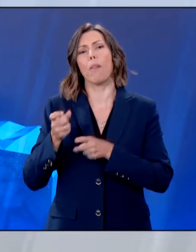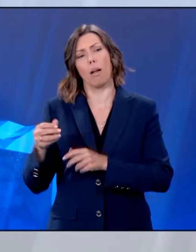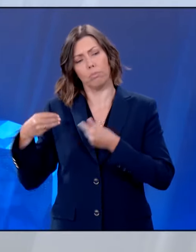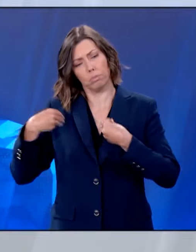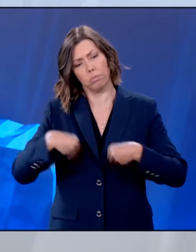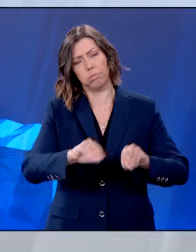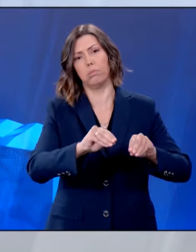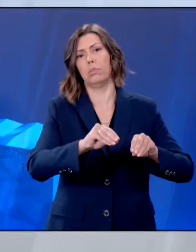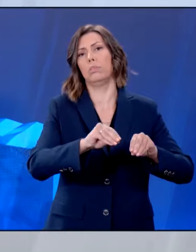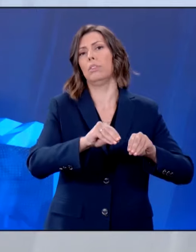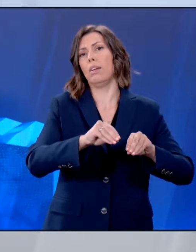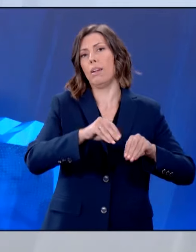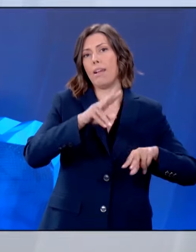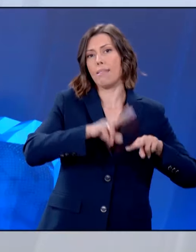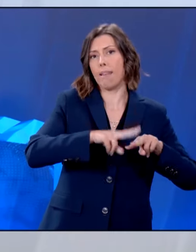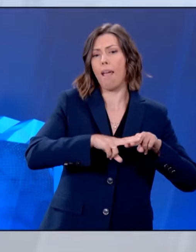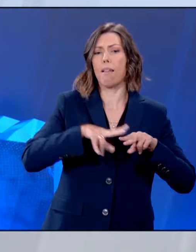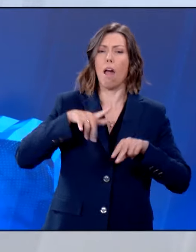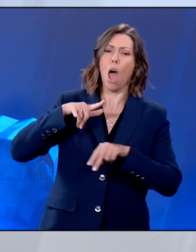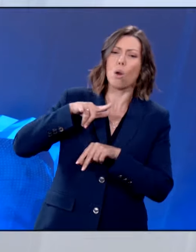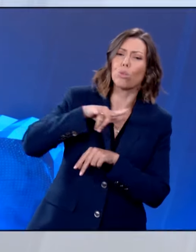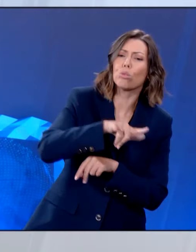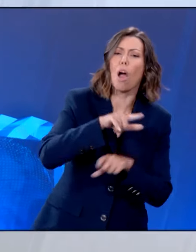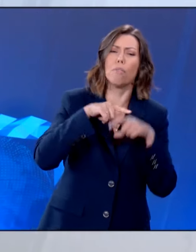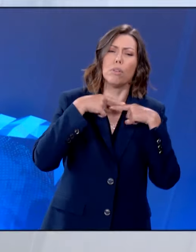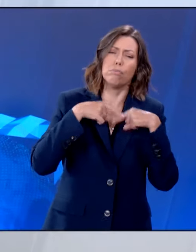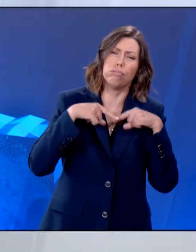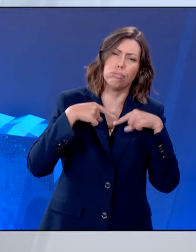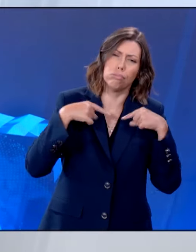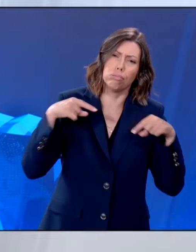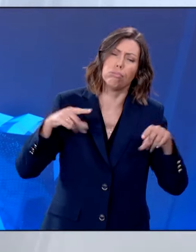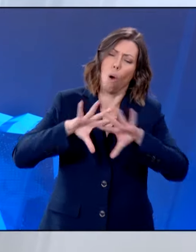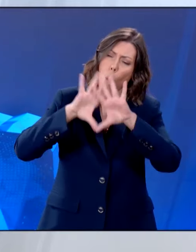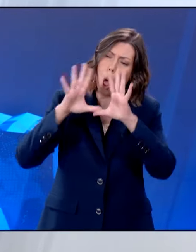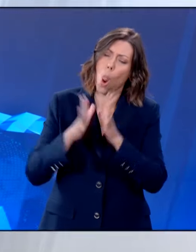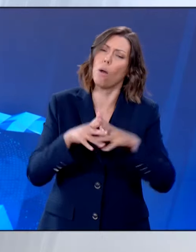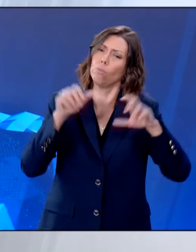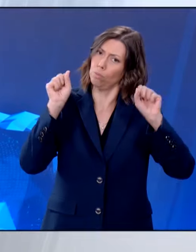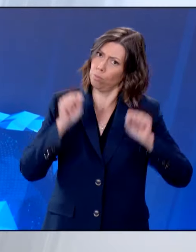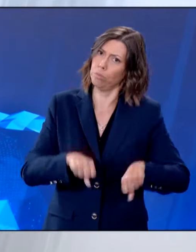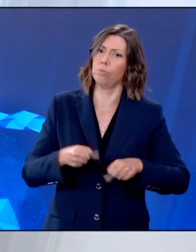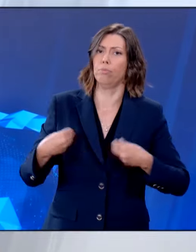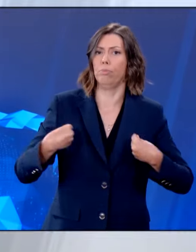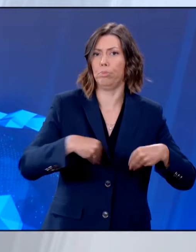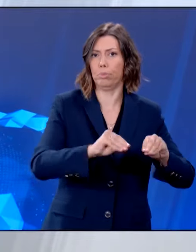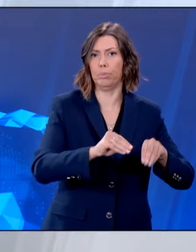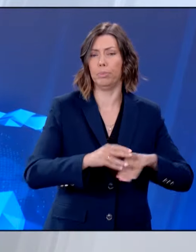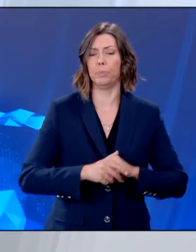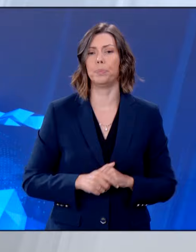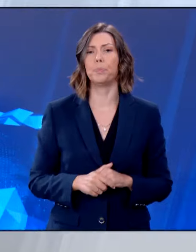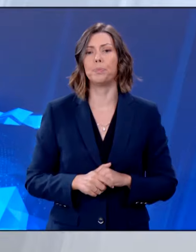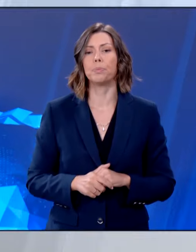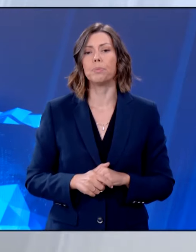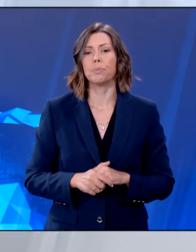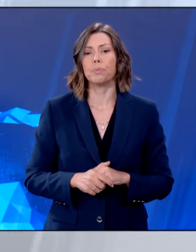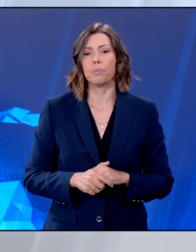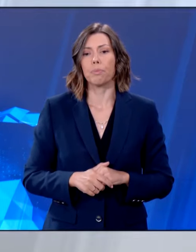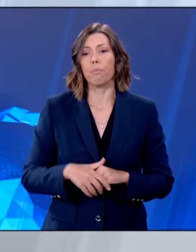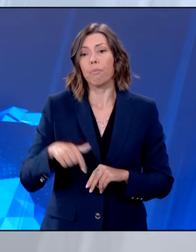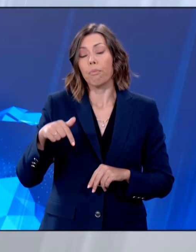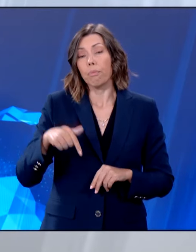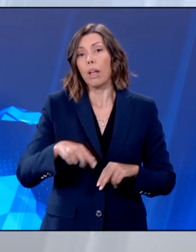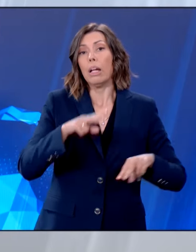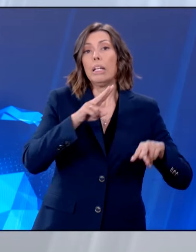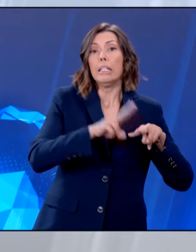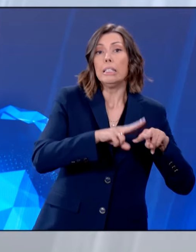συμπεριλαμβανομένων μαχητικών αεροσκαφών F-15 και σχεδόν 33.000 φυσικίων αρμάτων μάχης. Η ανταλλαγή πυρών ανάμεσα σε